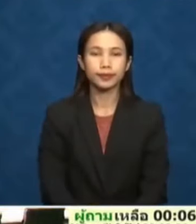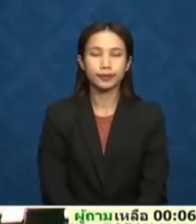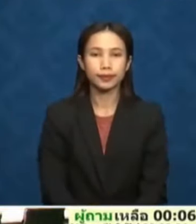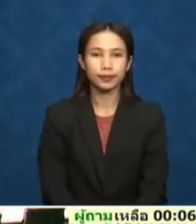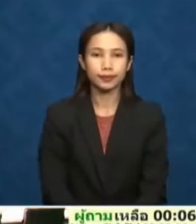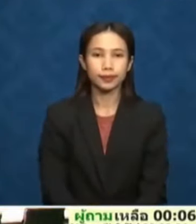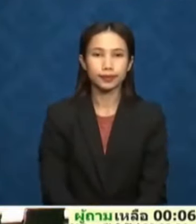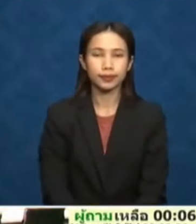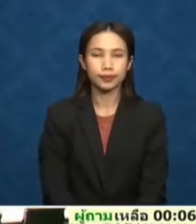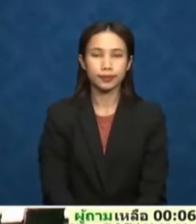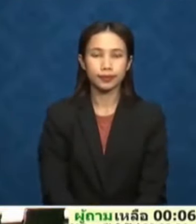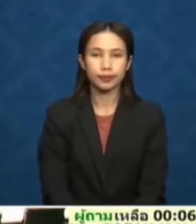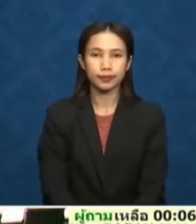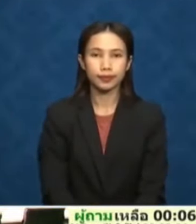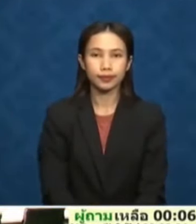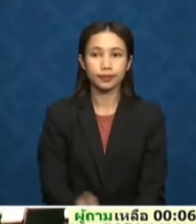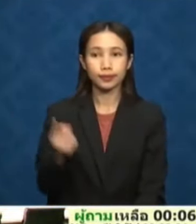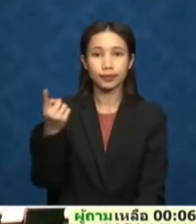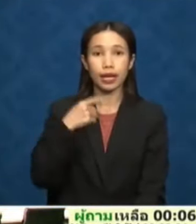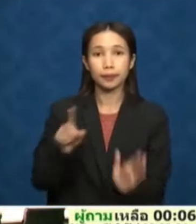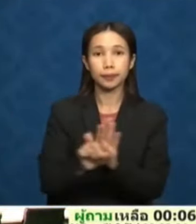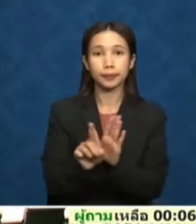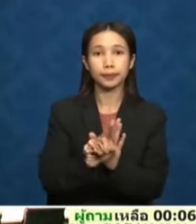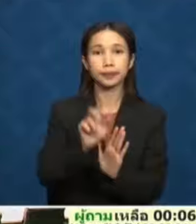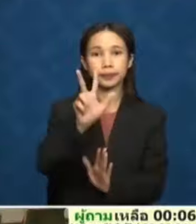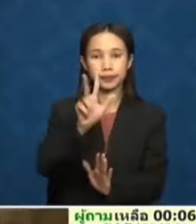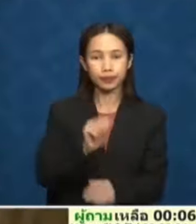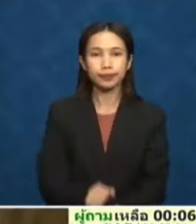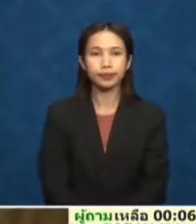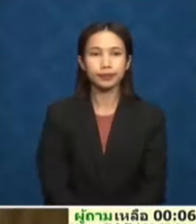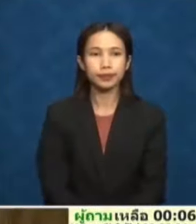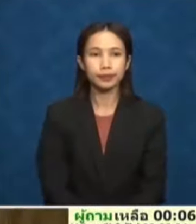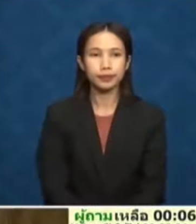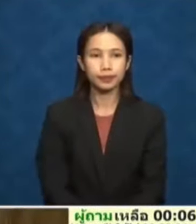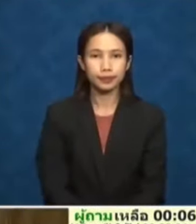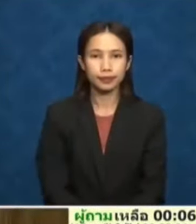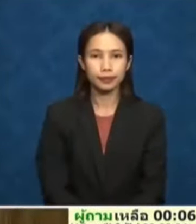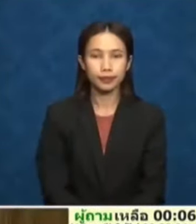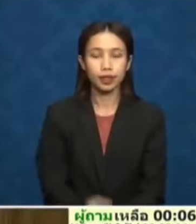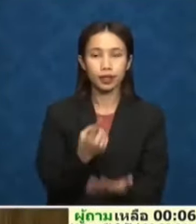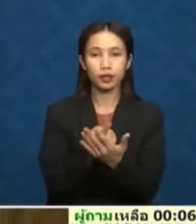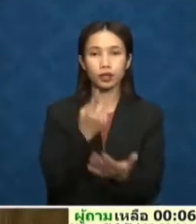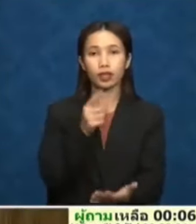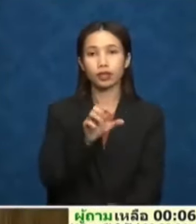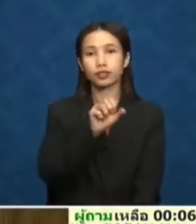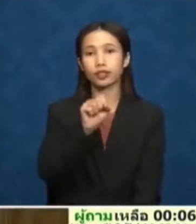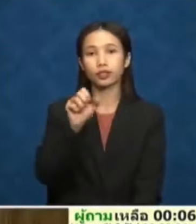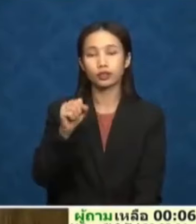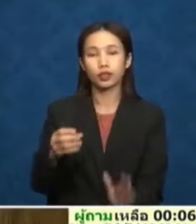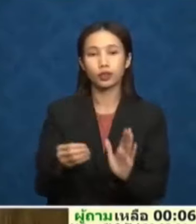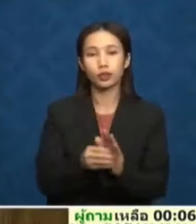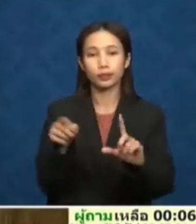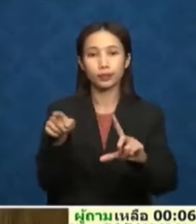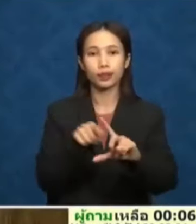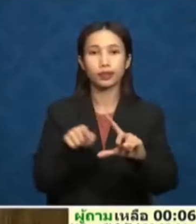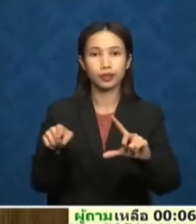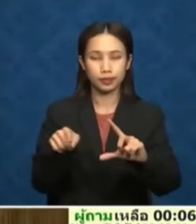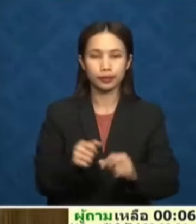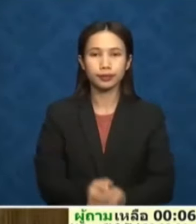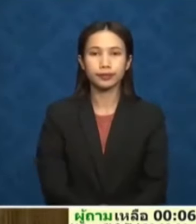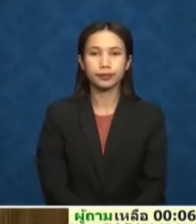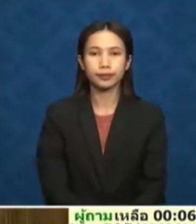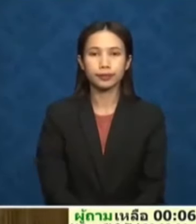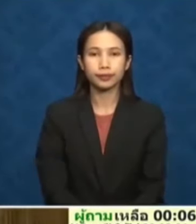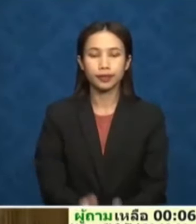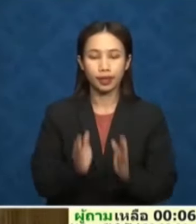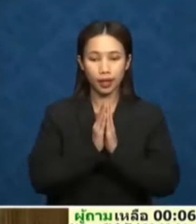ใช้สิทธิ์ในรอบที่ 3ครับค่ะเรียนท่านประธานค่ะปวิตตาจิกิจค่ะผู้แทนราษฎรกรุงเทพมหานครพรรคเก้าไกลค่ะ